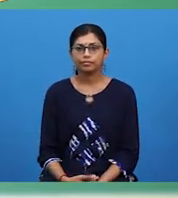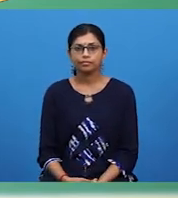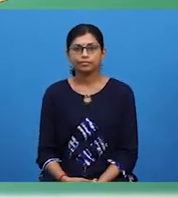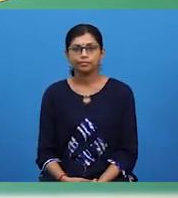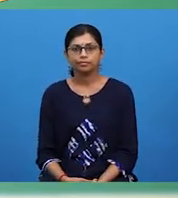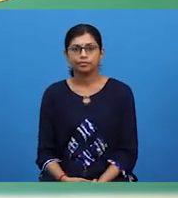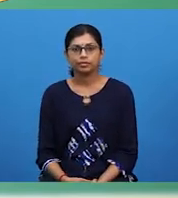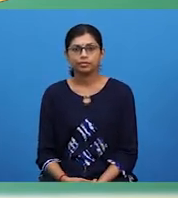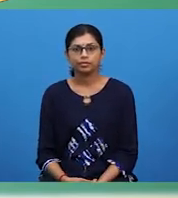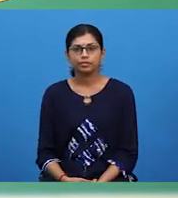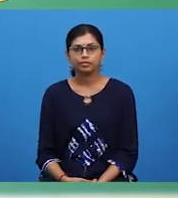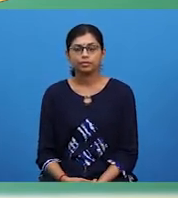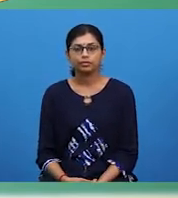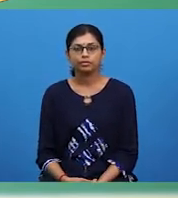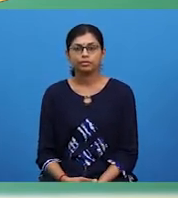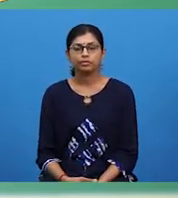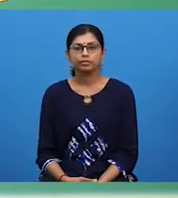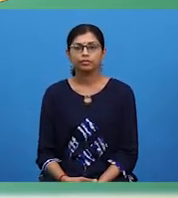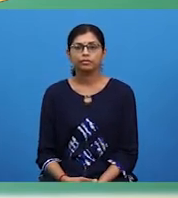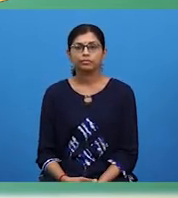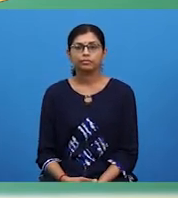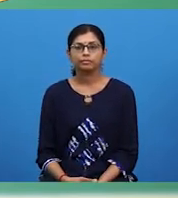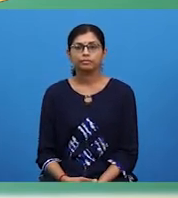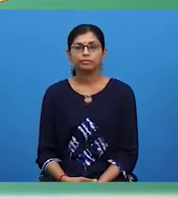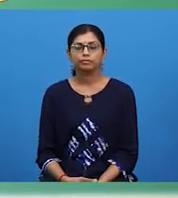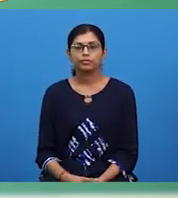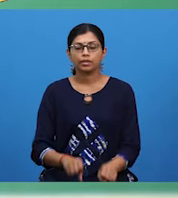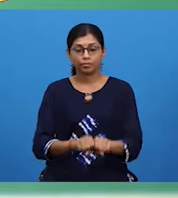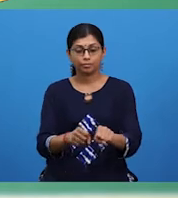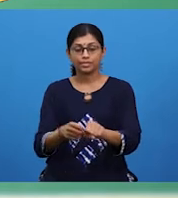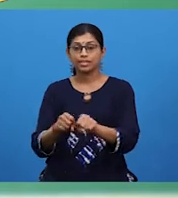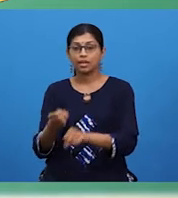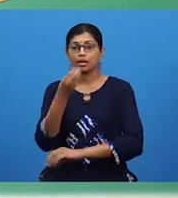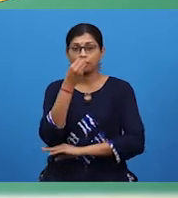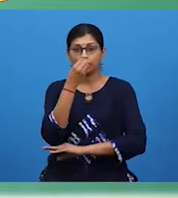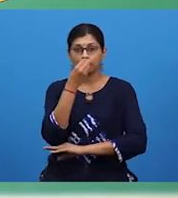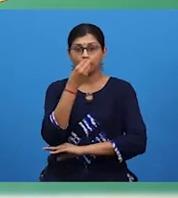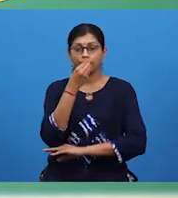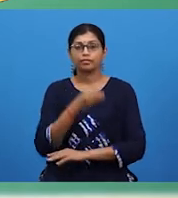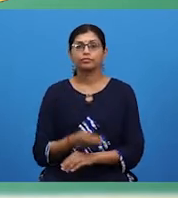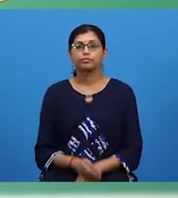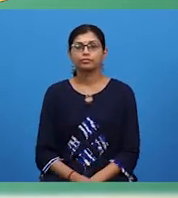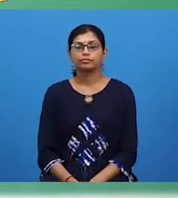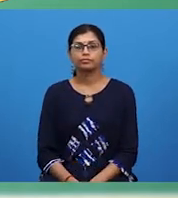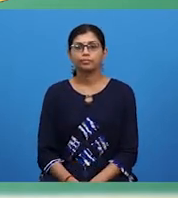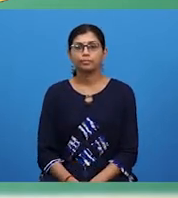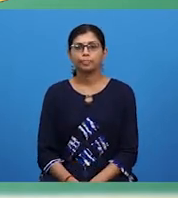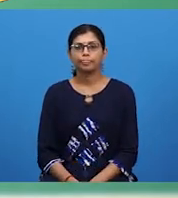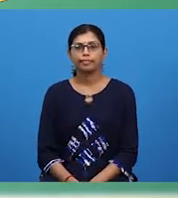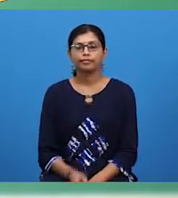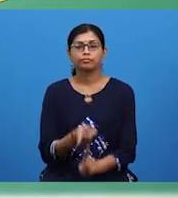Pencernaan kimia merupakan proses penguraian makanan kepada molekul-molekul besar